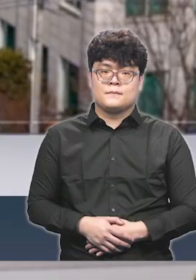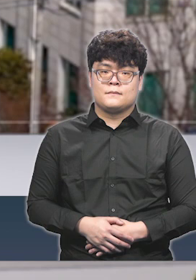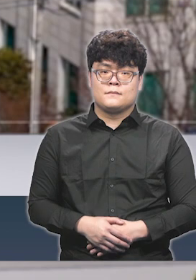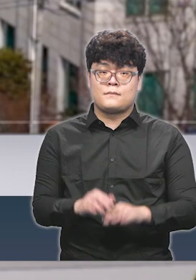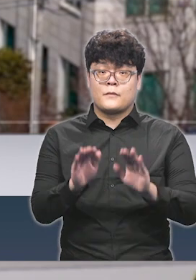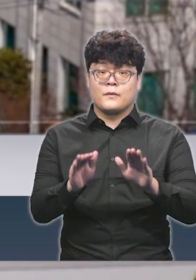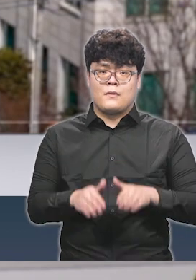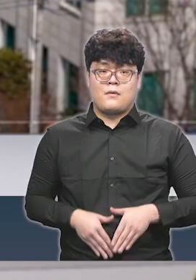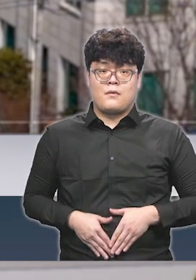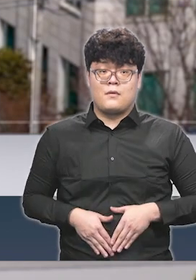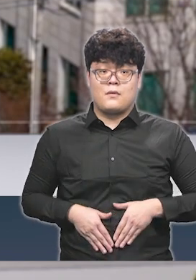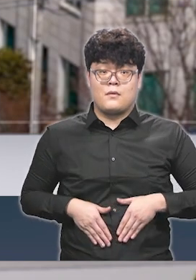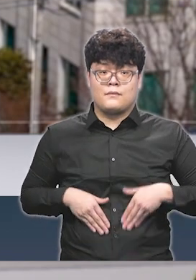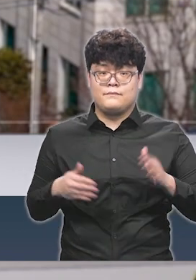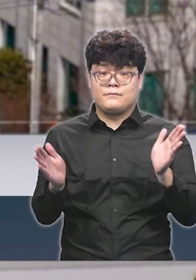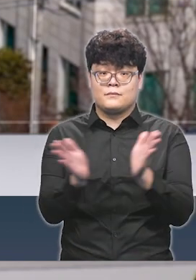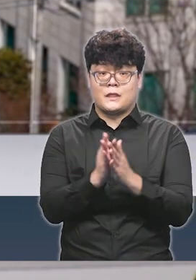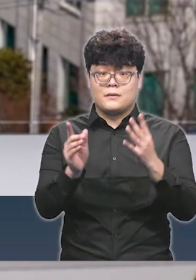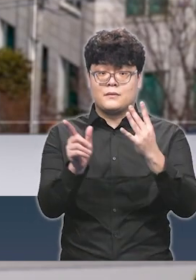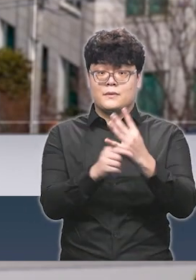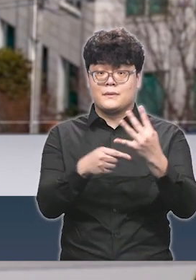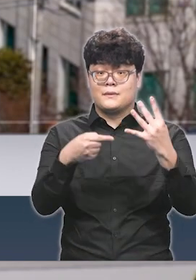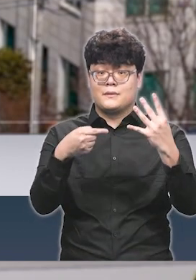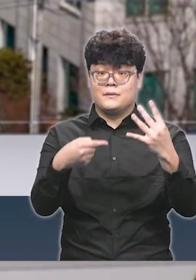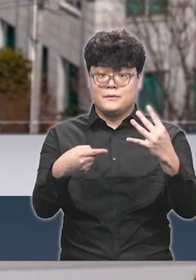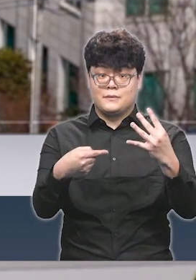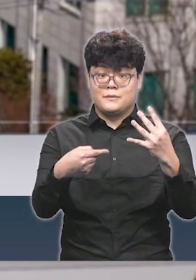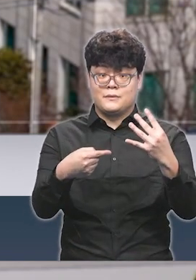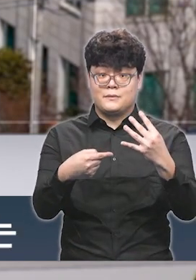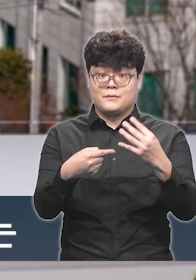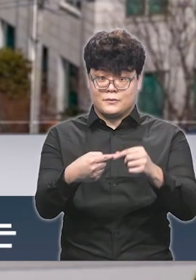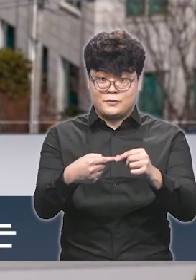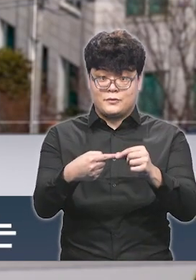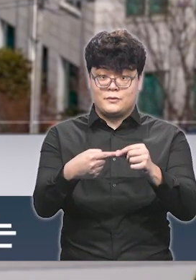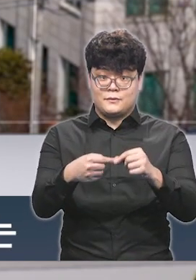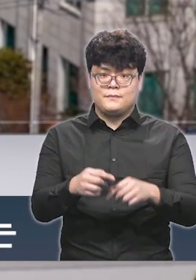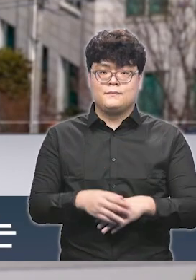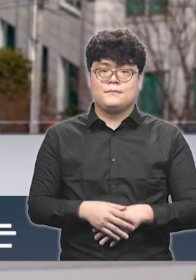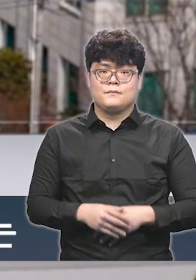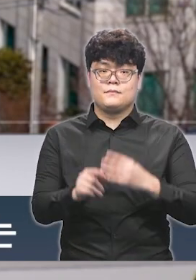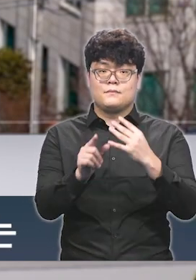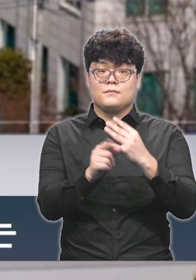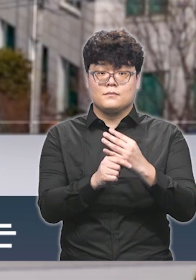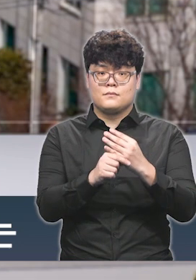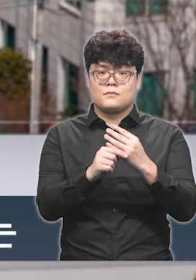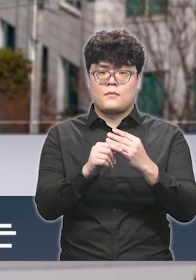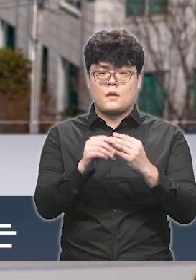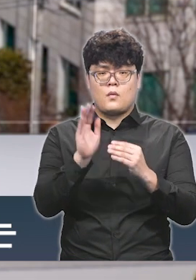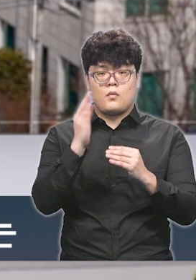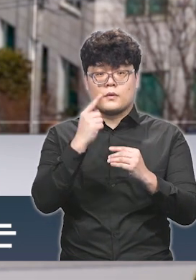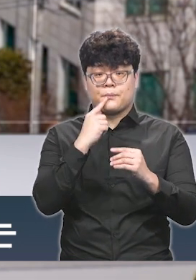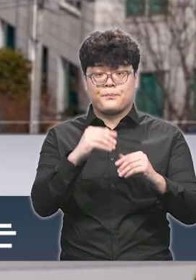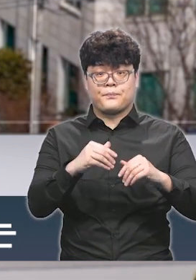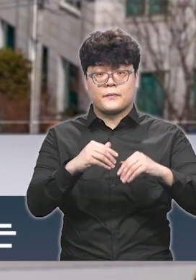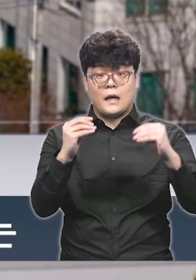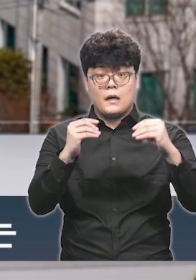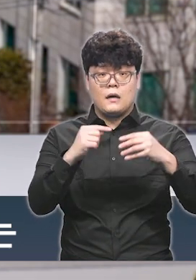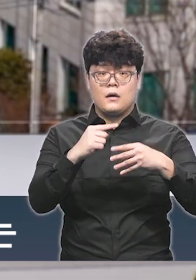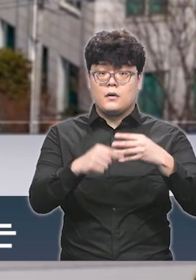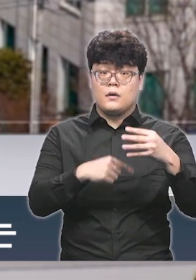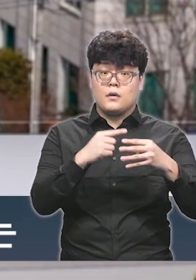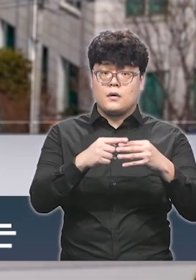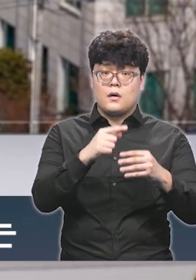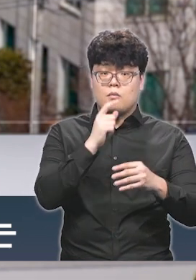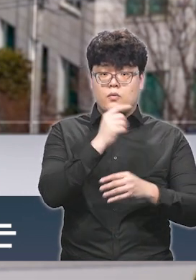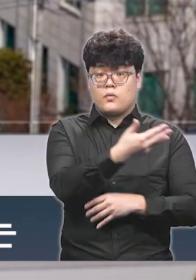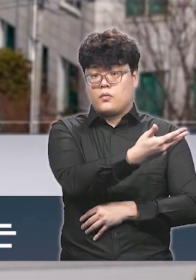됩니다 본격적으로 봄이 시작되는 4월의 첫주입니다이 4월은 대기가 건조해지고 또 계절풍을 타고 중국